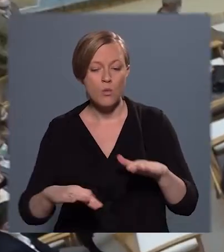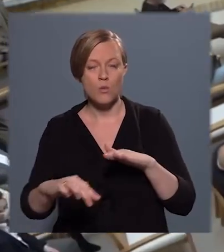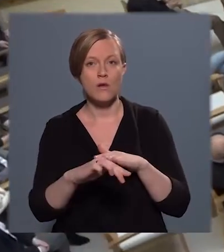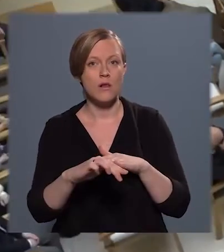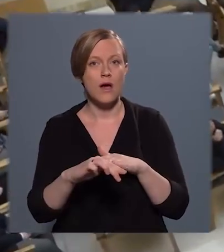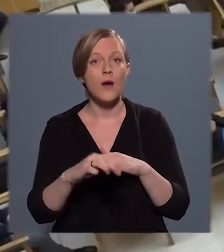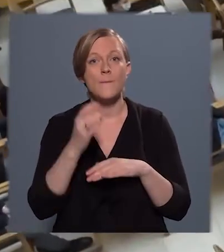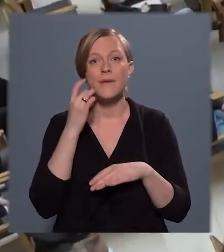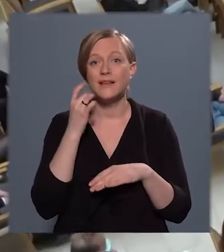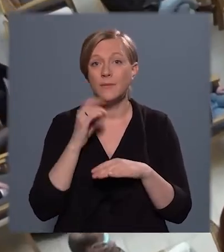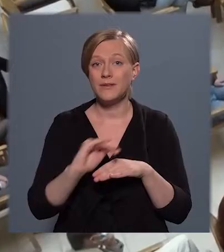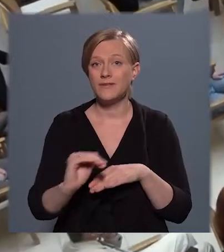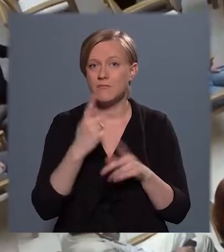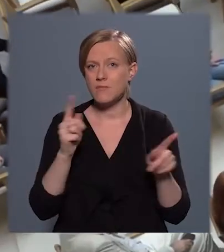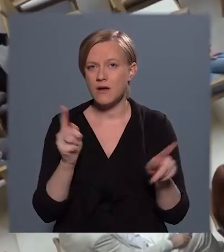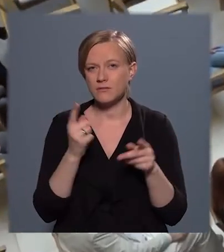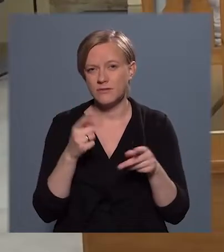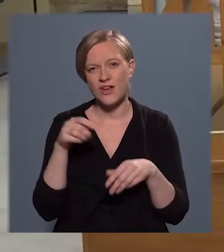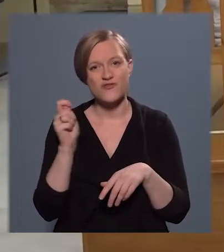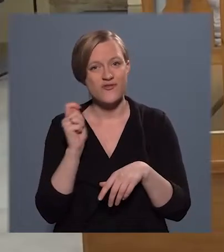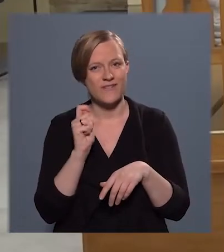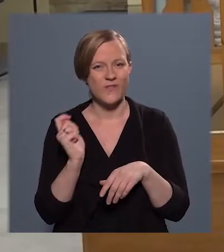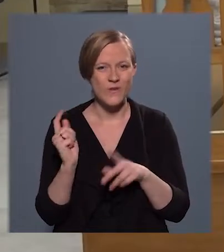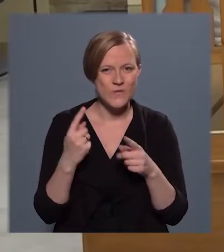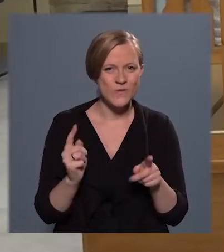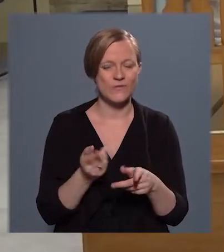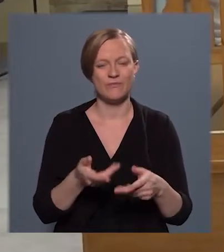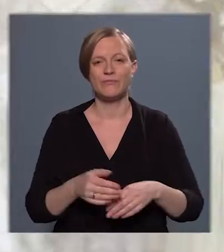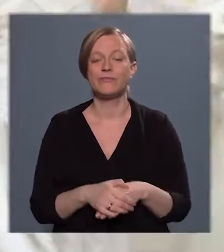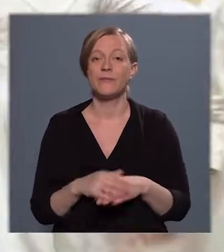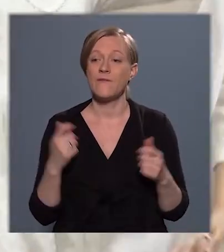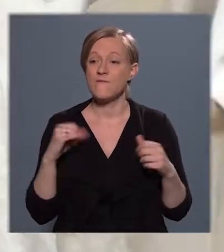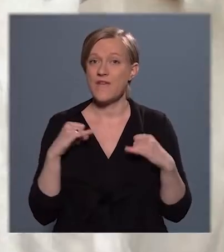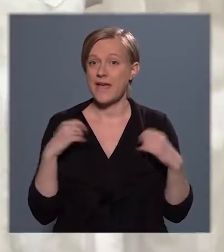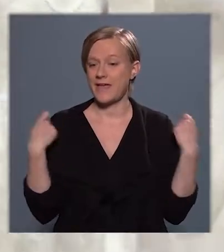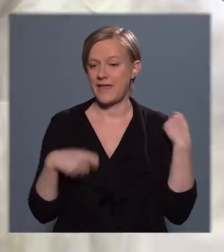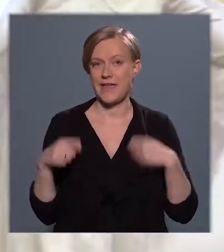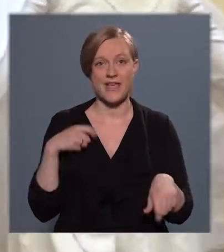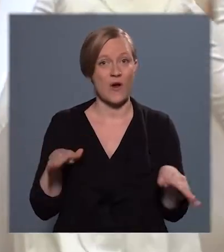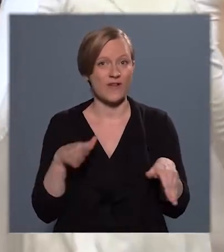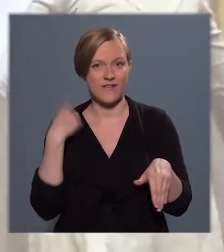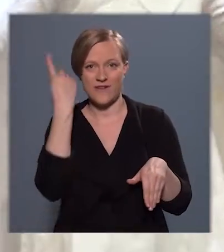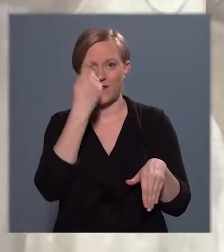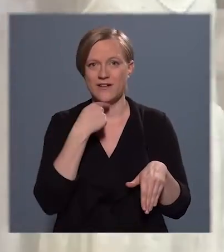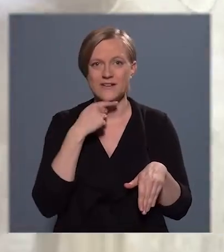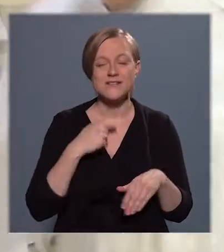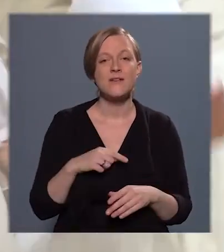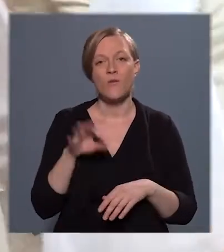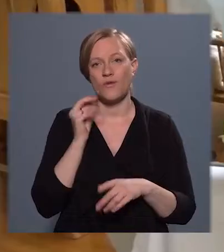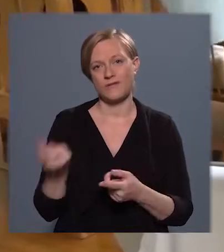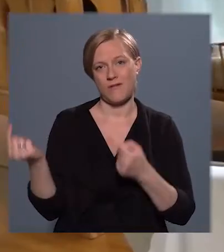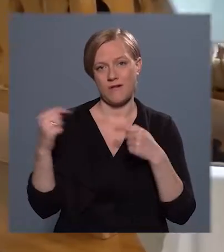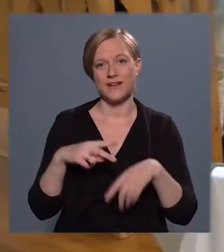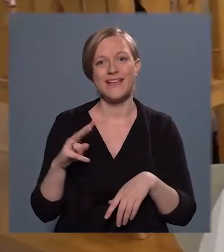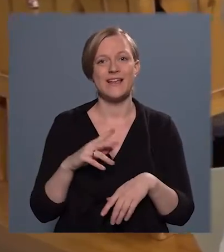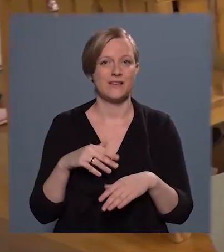betlehemi gyermekdaloktól és csengőszótól volt hangos. A fehér ruhába öltözött angyalarcú szereplők a Mászóka óvoda kék nagy csoportjába járnak.